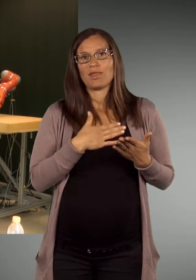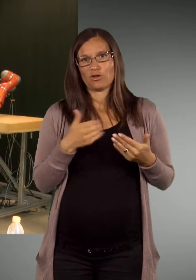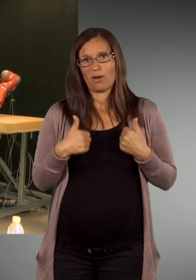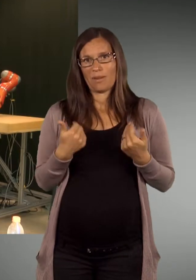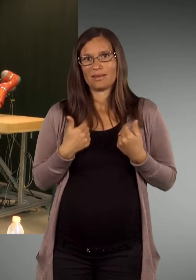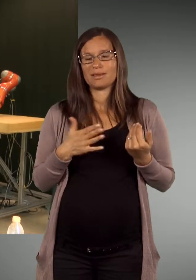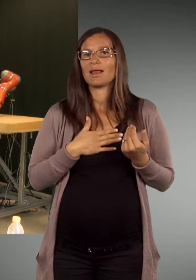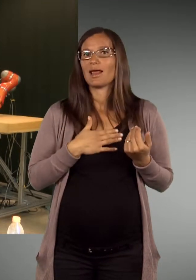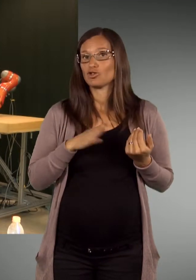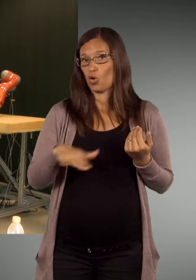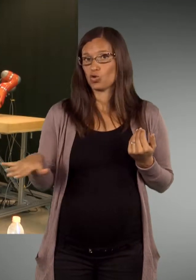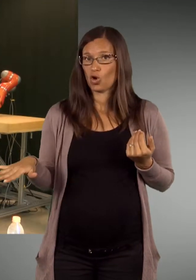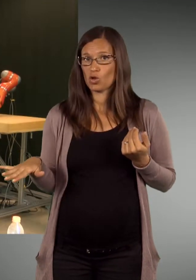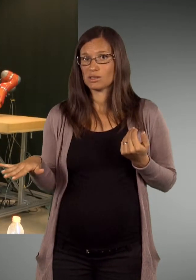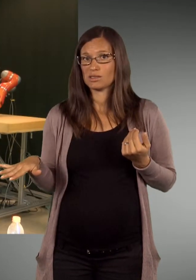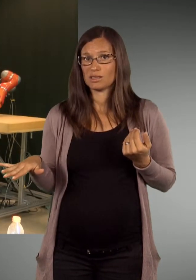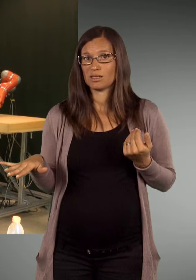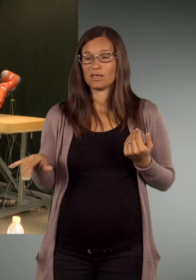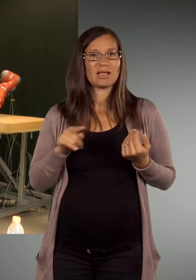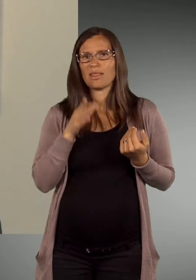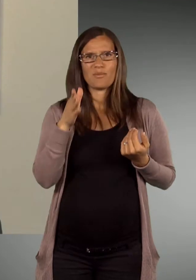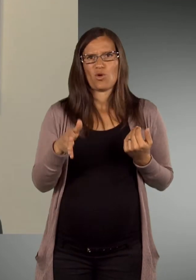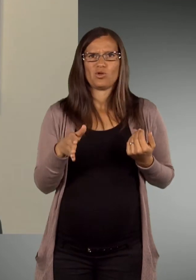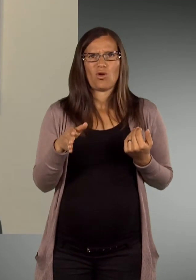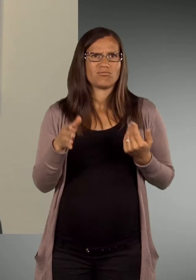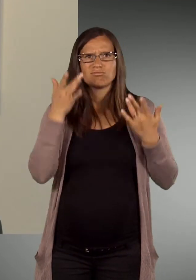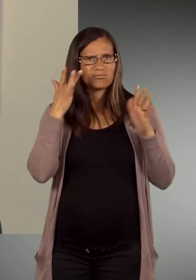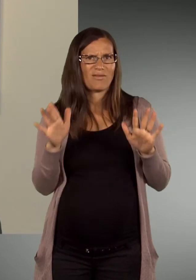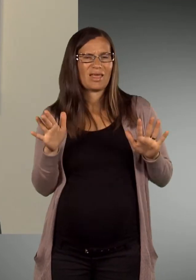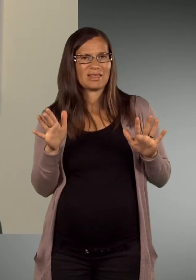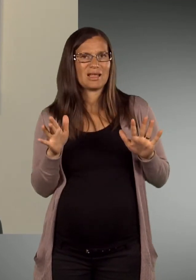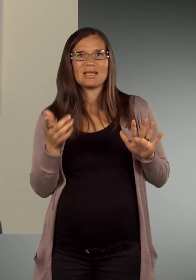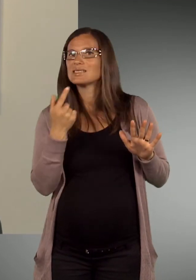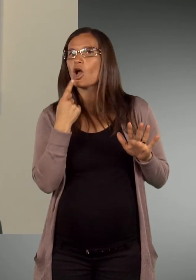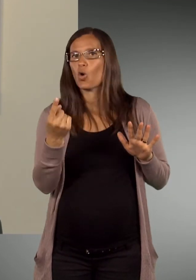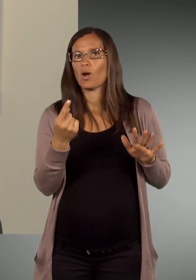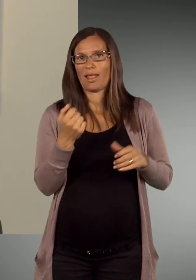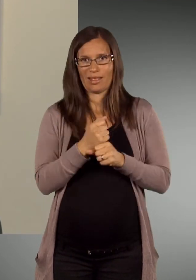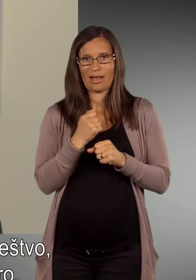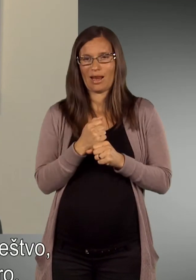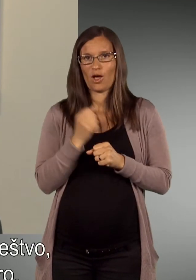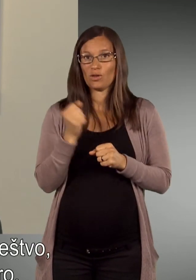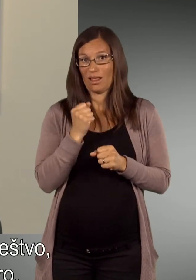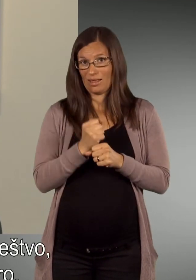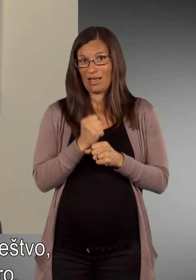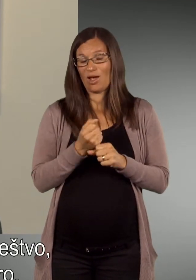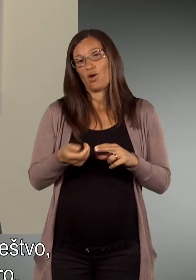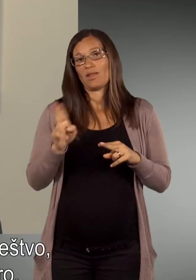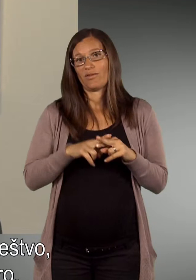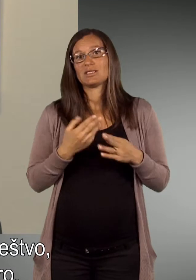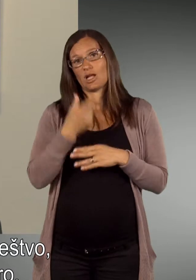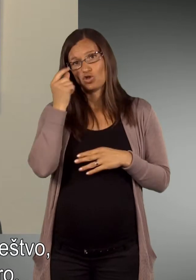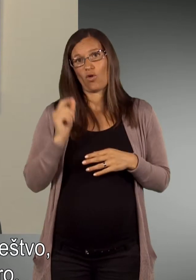mladina, naši otroci, da ne bodo vedeli pravzaprav, za koga delajo. Da delajo predvsem